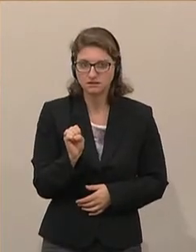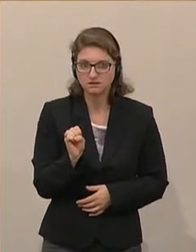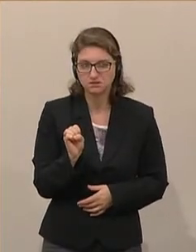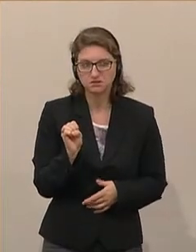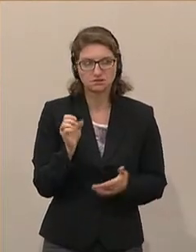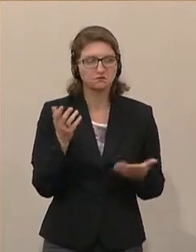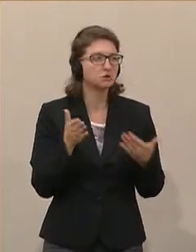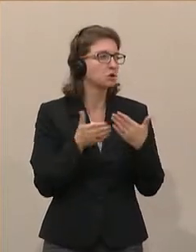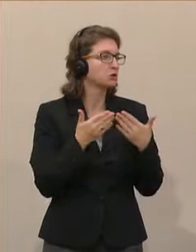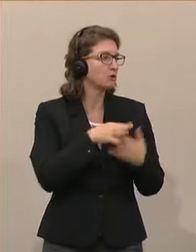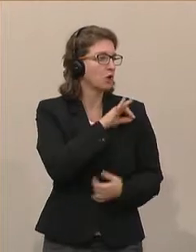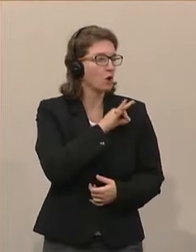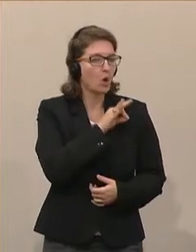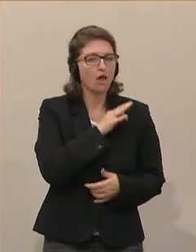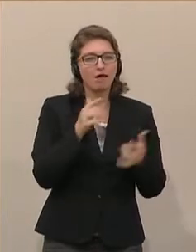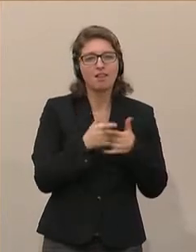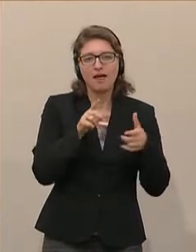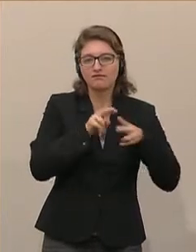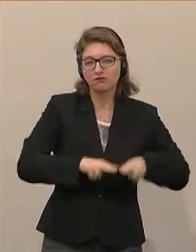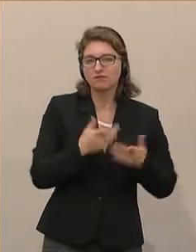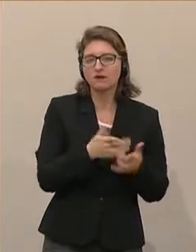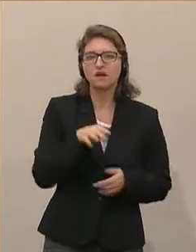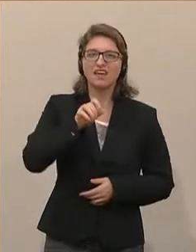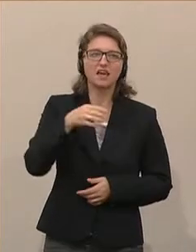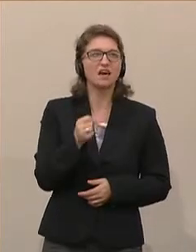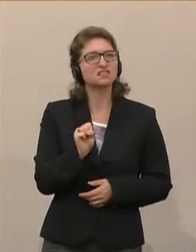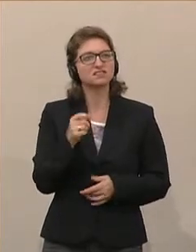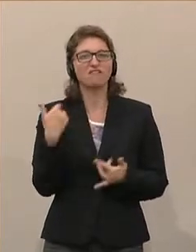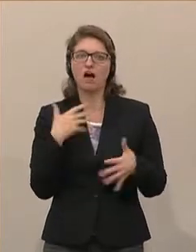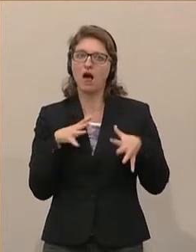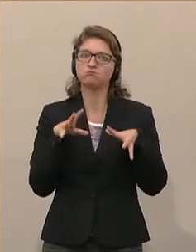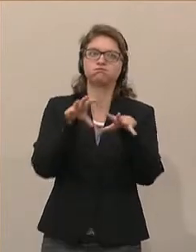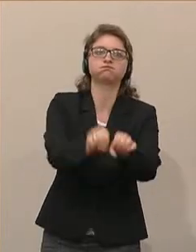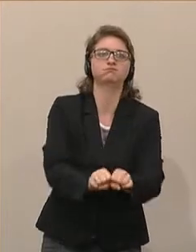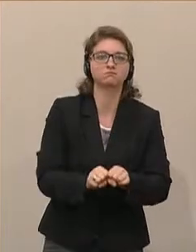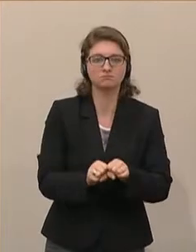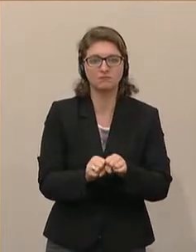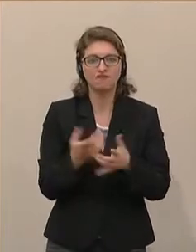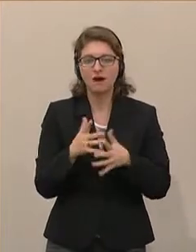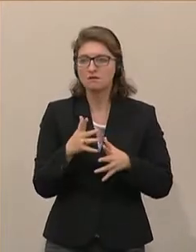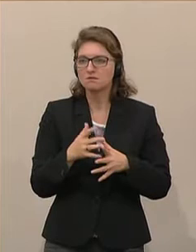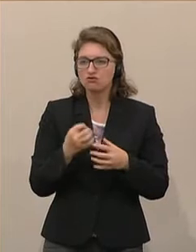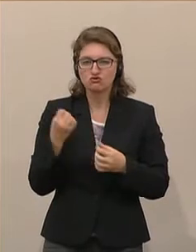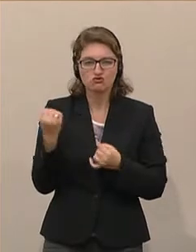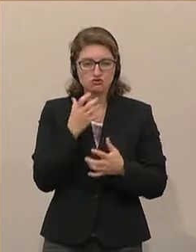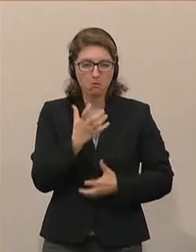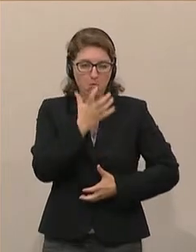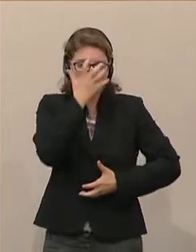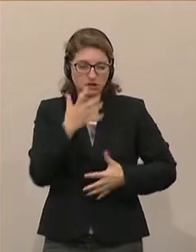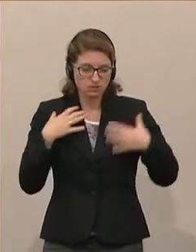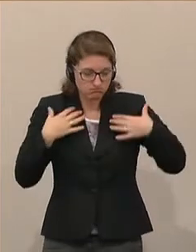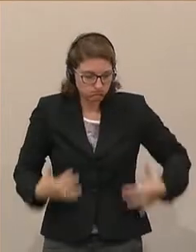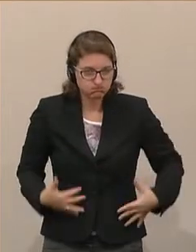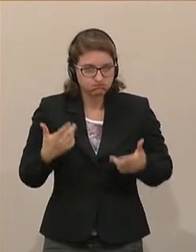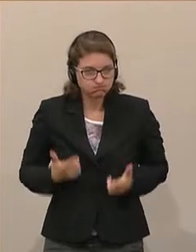Beispiel der Kollege Leichtfried, die EGS ist da eingefallen, es war ein Überfall mit Sturmmasken, schwer bewaffnet, sie sind mit Gewalt